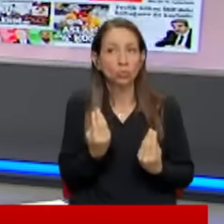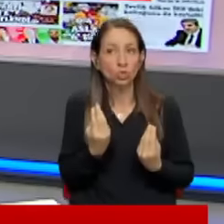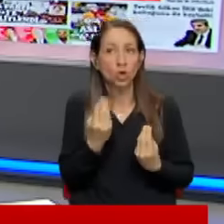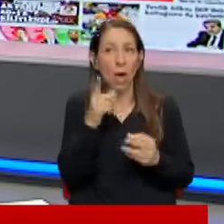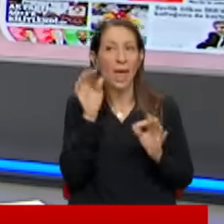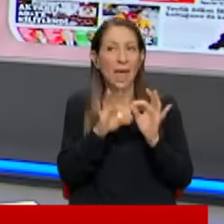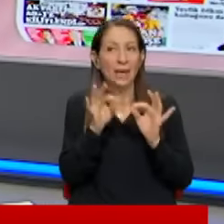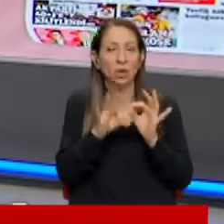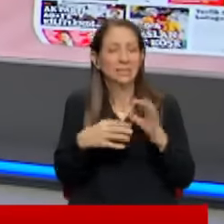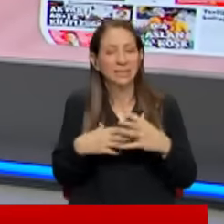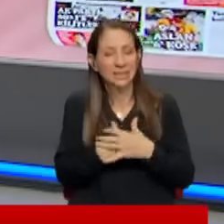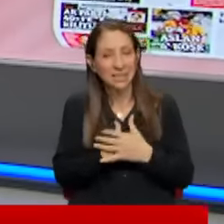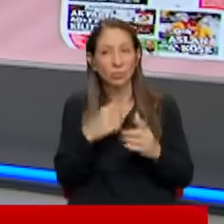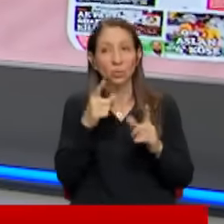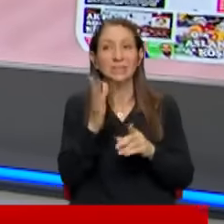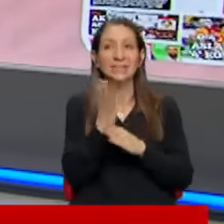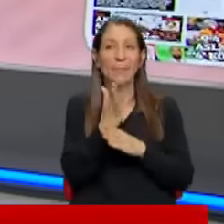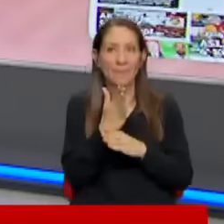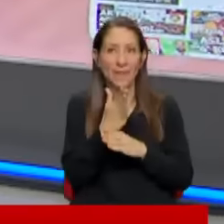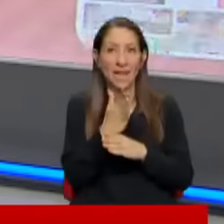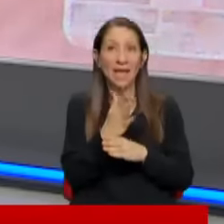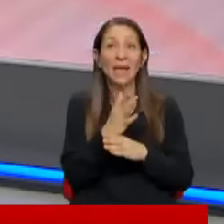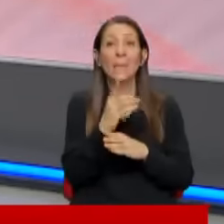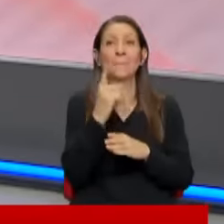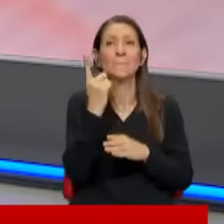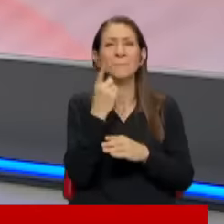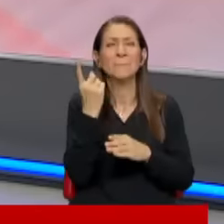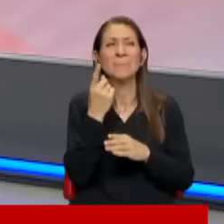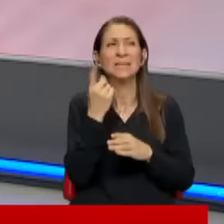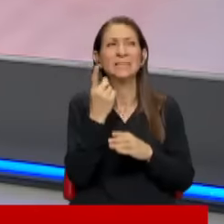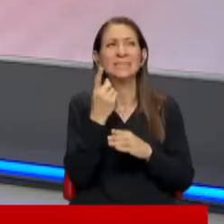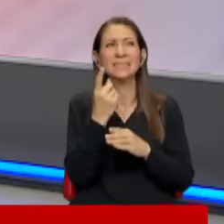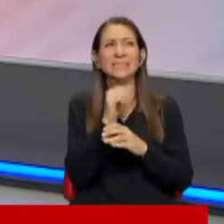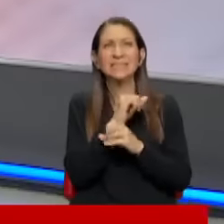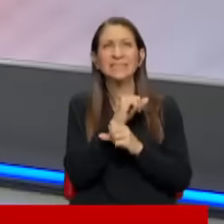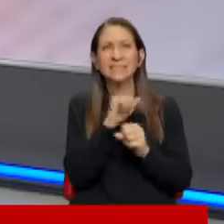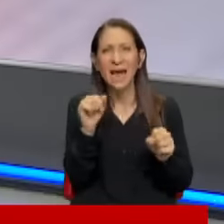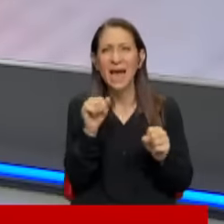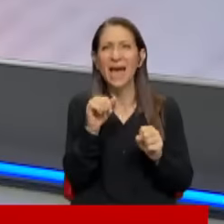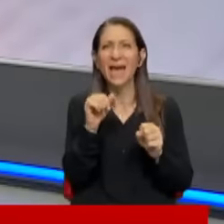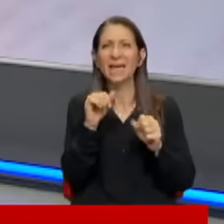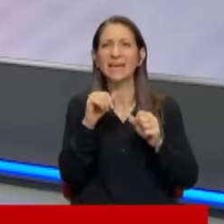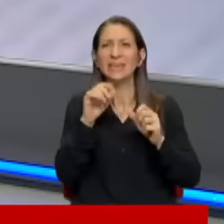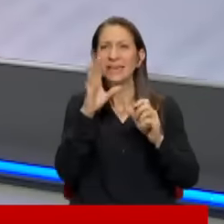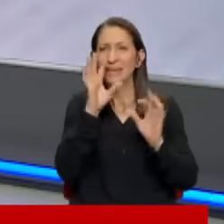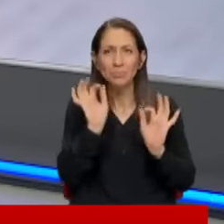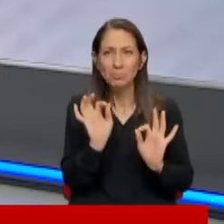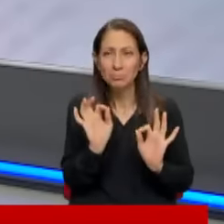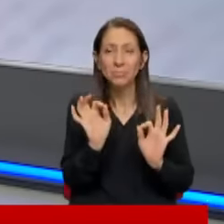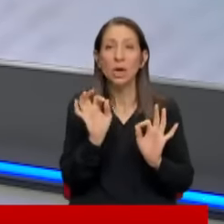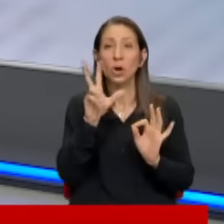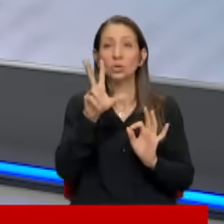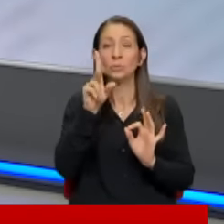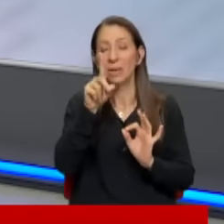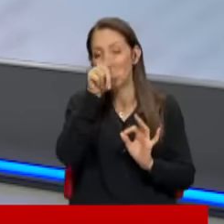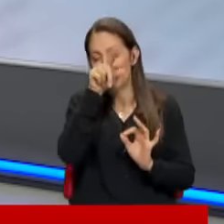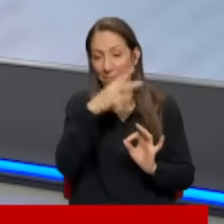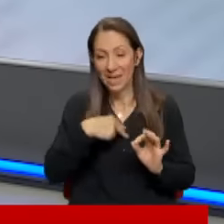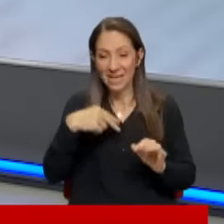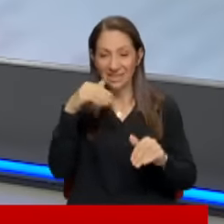o ekonomik buhran ve bunun sebepleri. Bir fatura kesildi. O faturanın da kesildiği kişi, yani 31 Mart